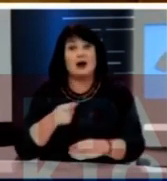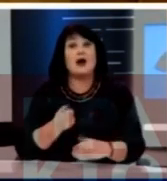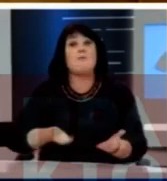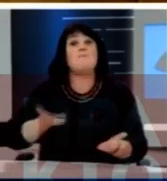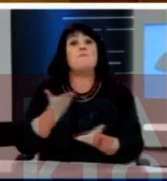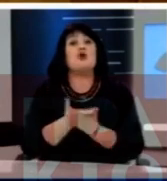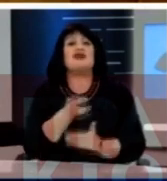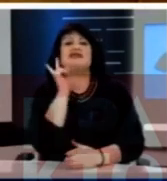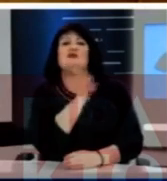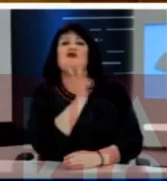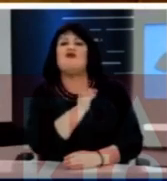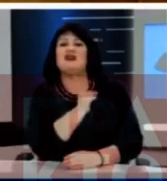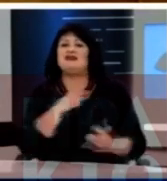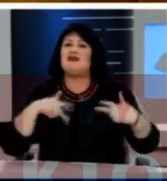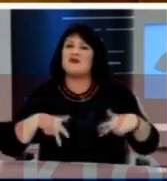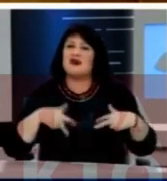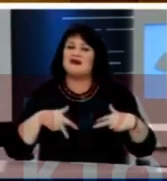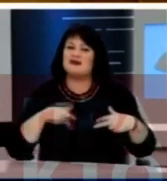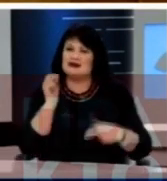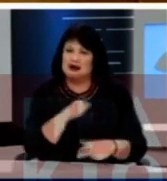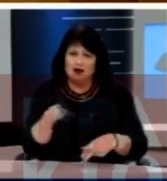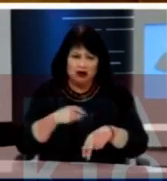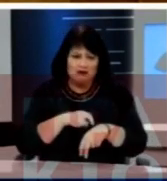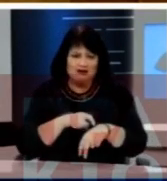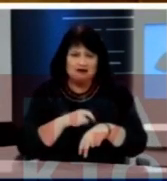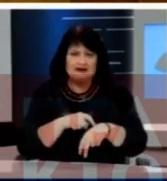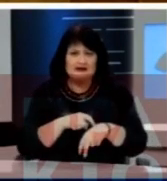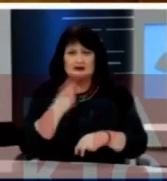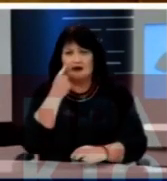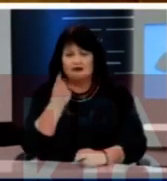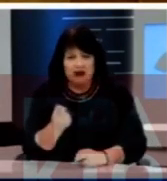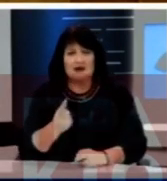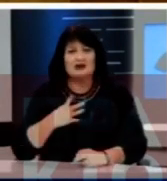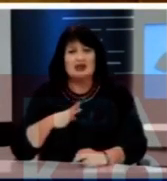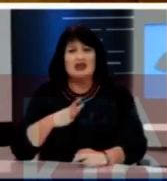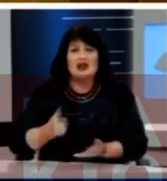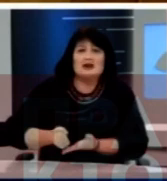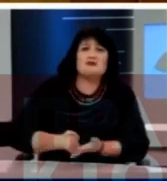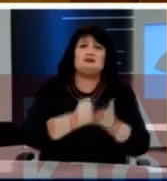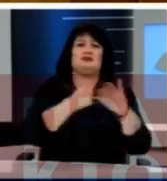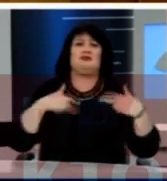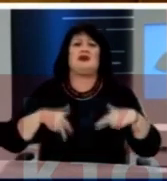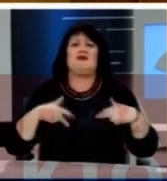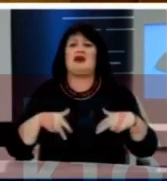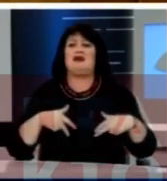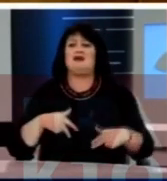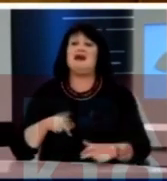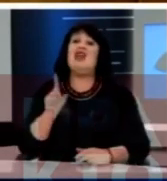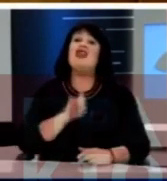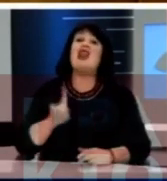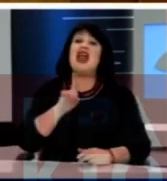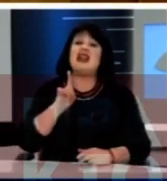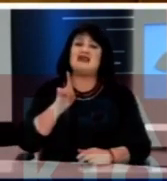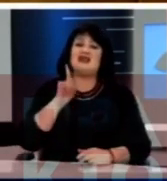μομφής κατά της κυβέρνησης και τώρα εμφανίζεται διατεθειμένος να τη στηρίξει. Ναι, για σας μιλάω κύριε